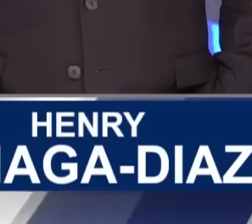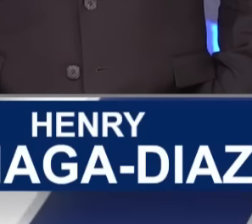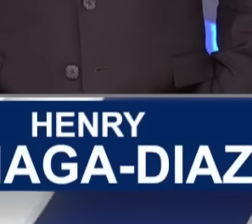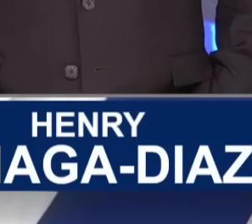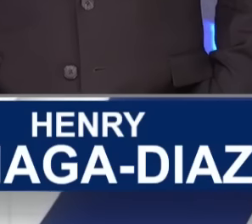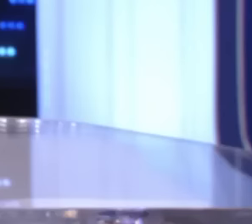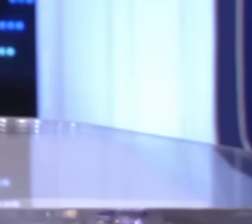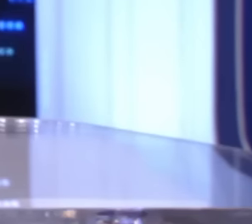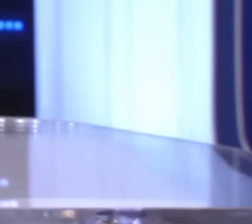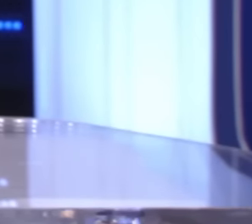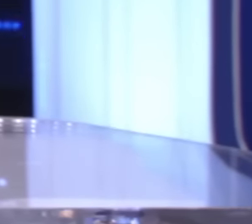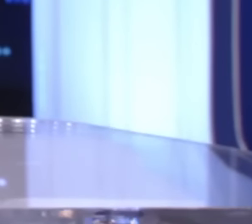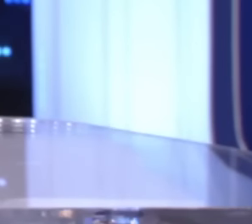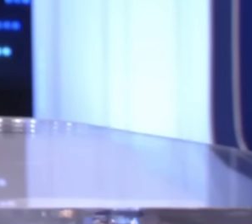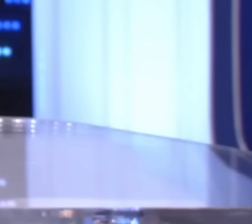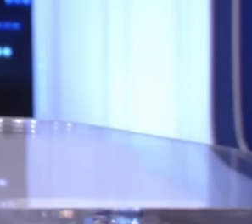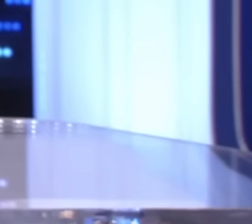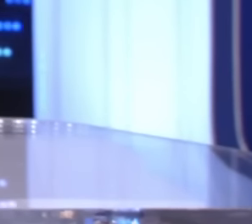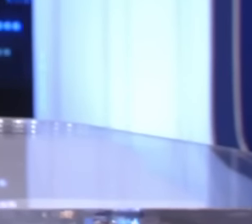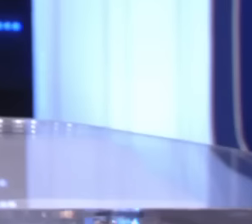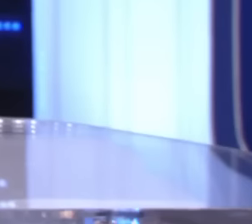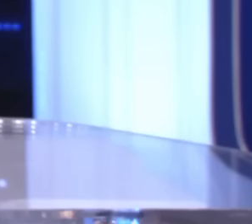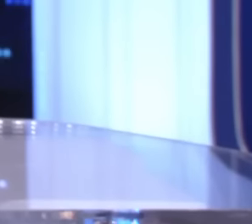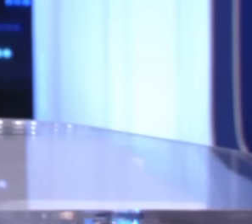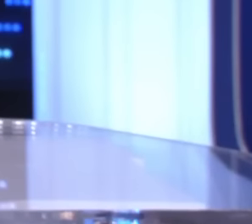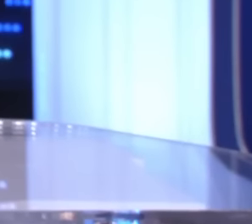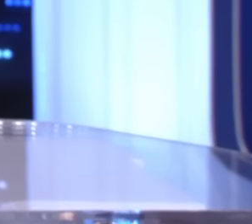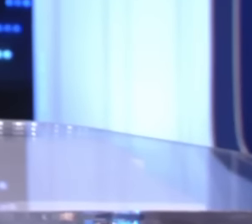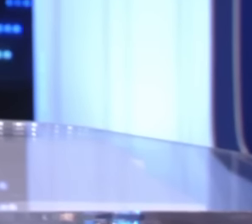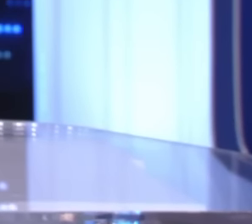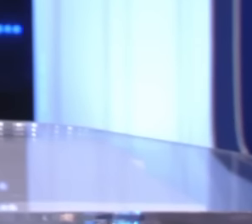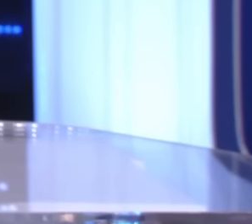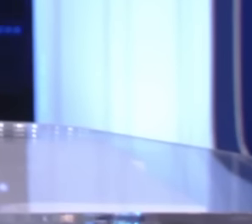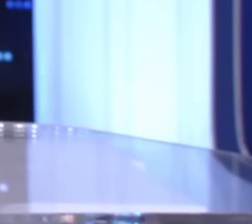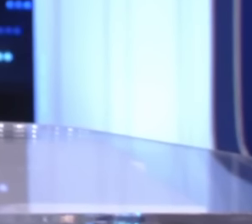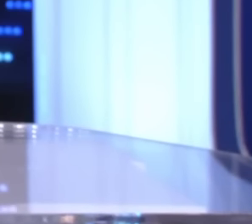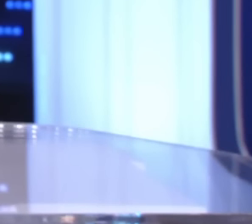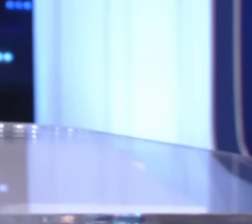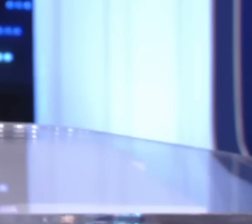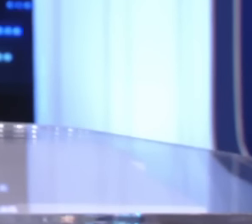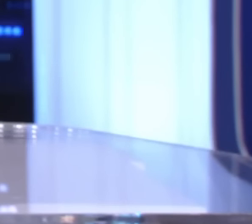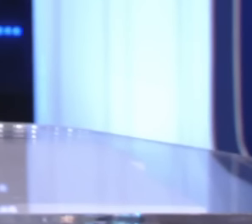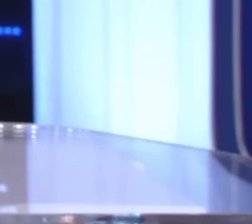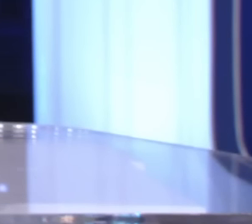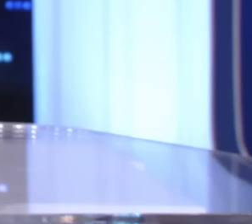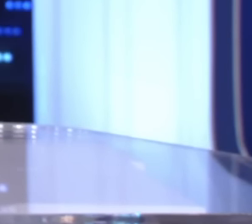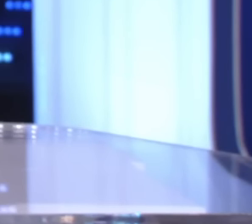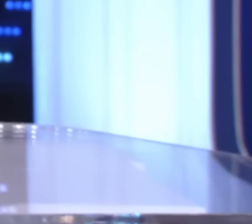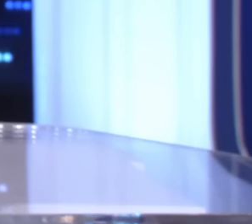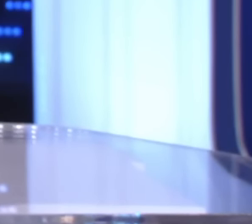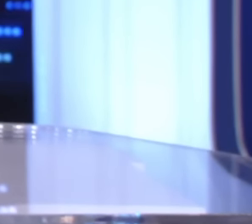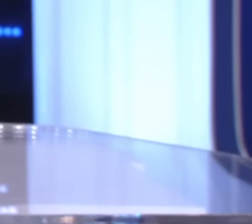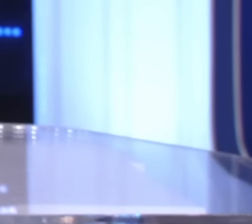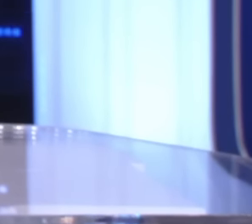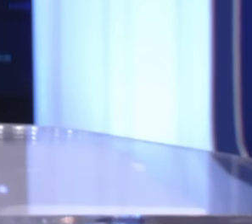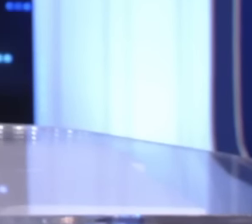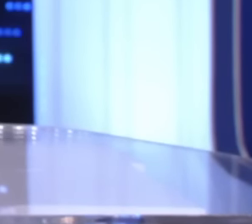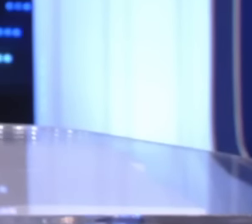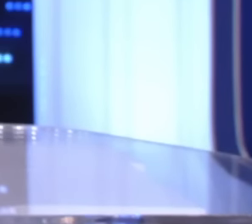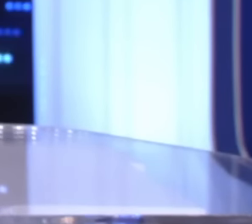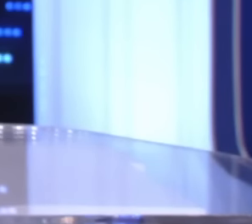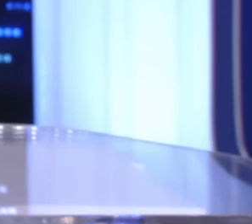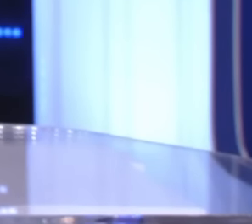kidnapping. Timbog ang tatlong Chinese matapos manong dukutin at pagnakawan ang isang Vietnamese na babae sa Parañaque